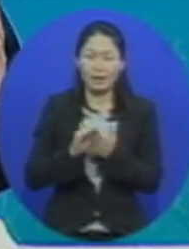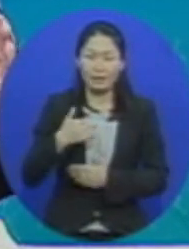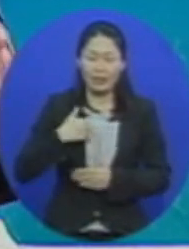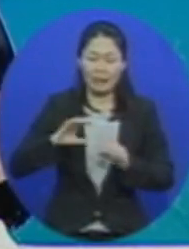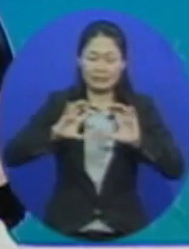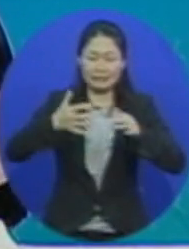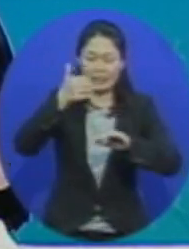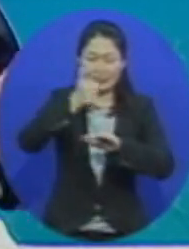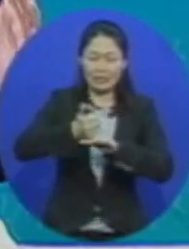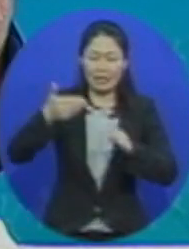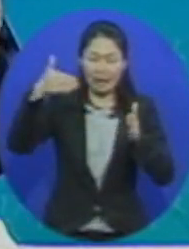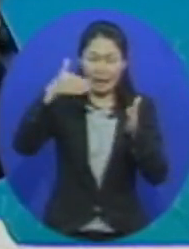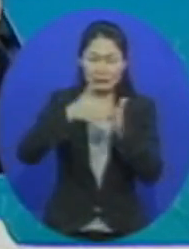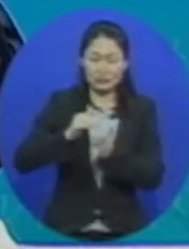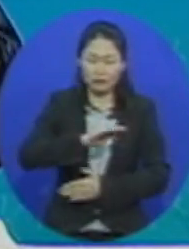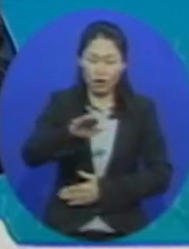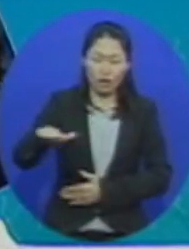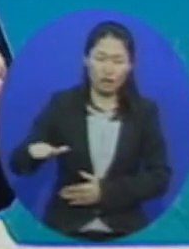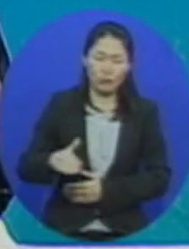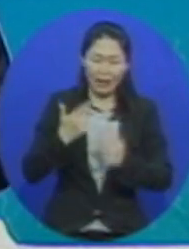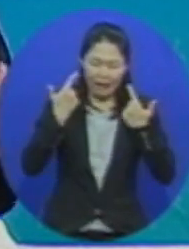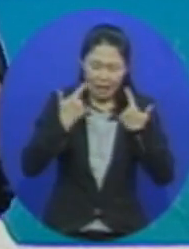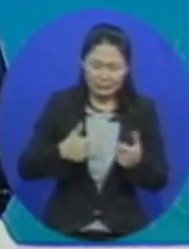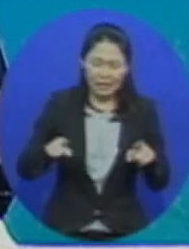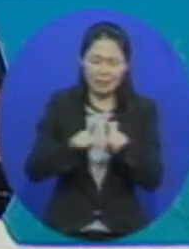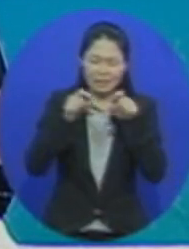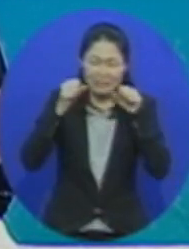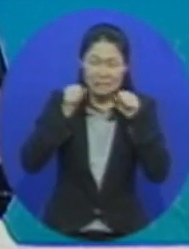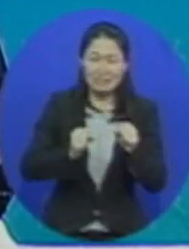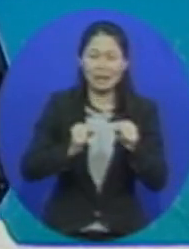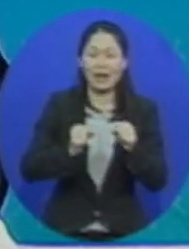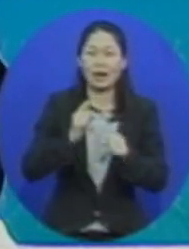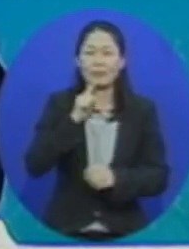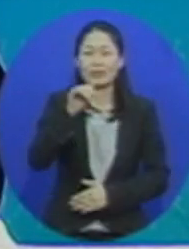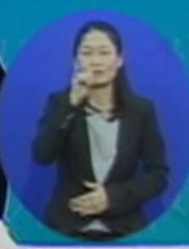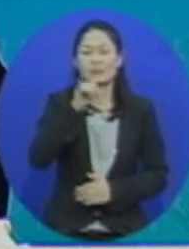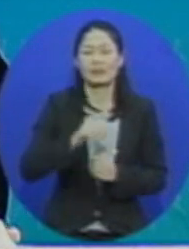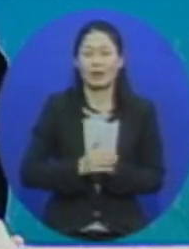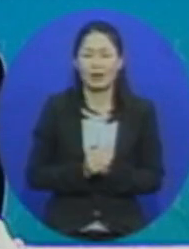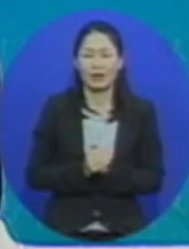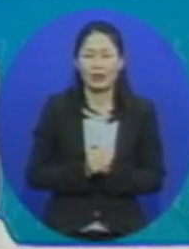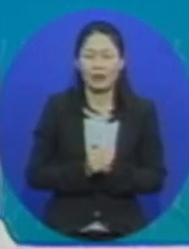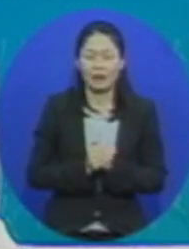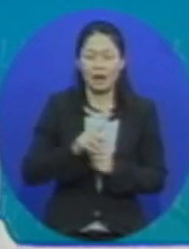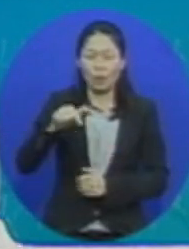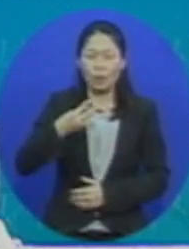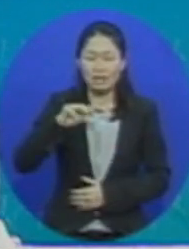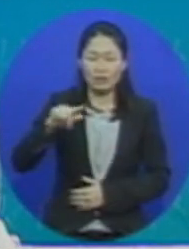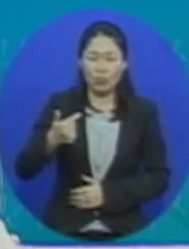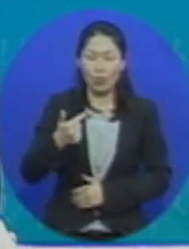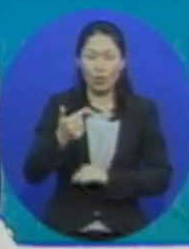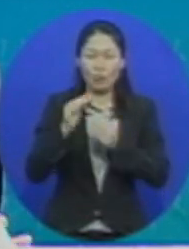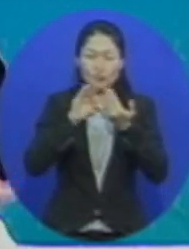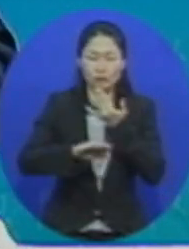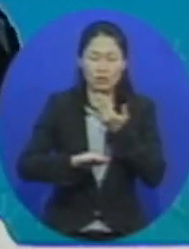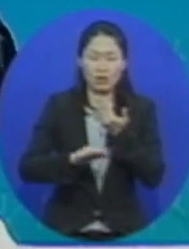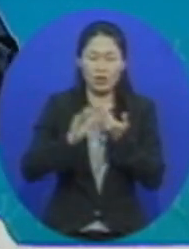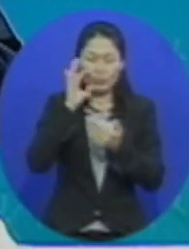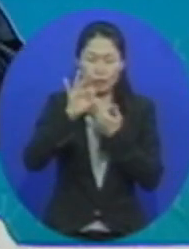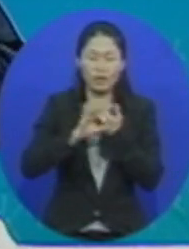내가 세상 끝날까지 너희와 항상 함께 있으리라 말씀하셨어 고린도후서 13장 5절에 보니까